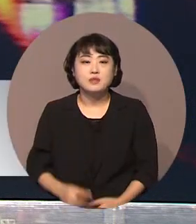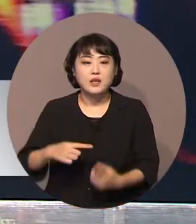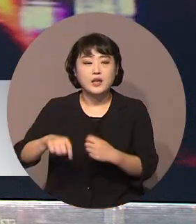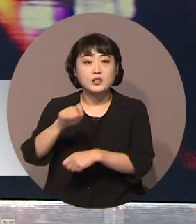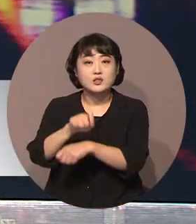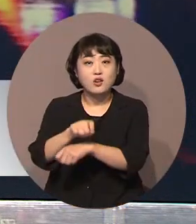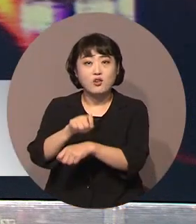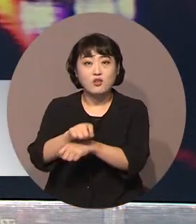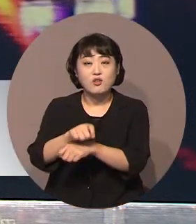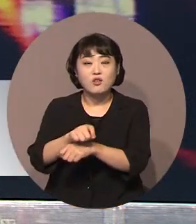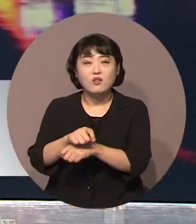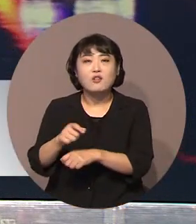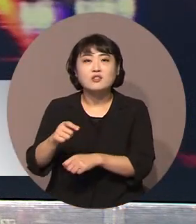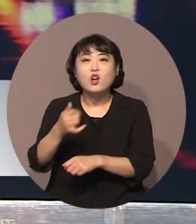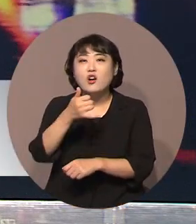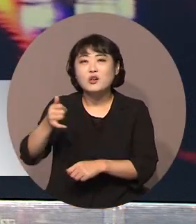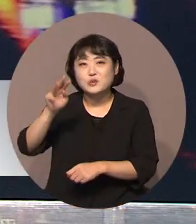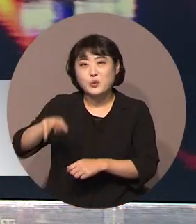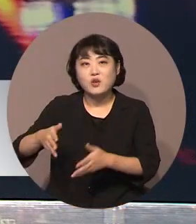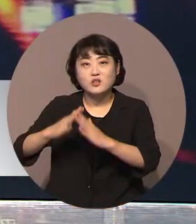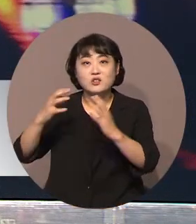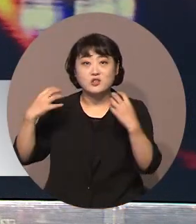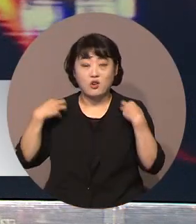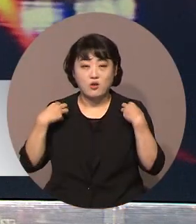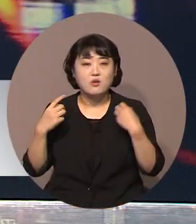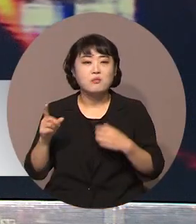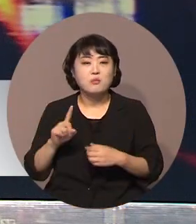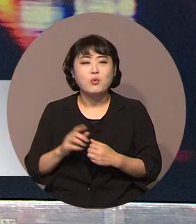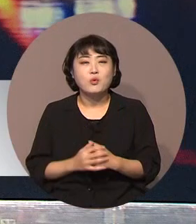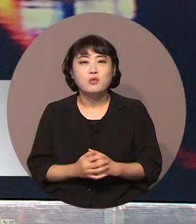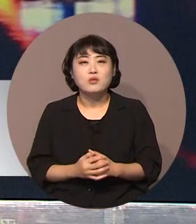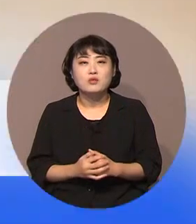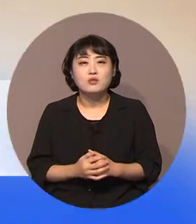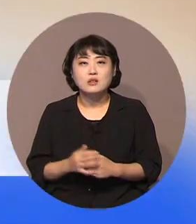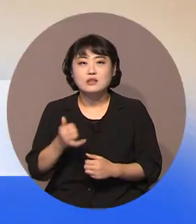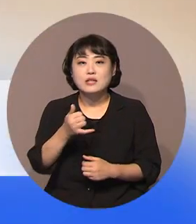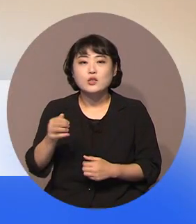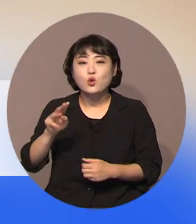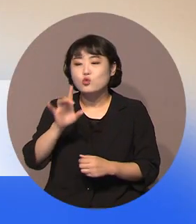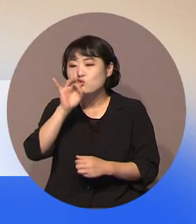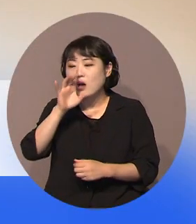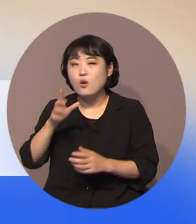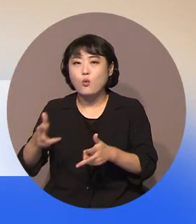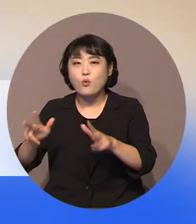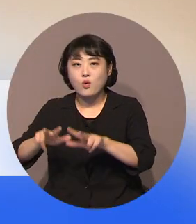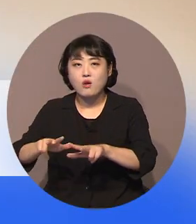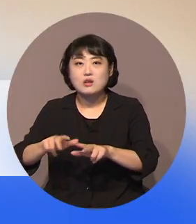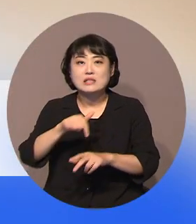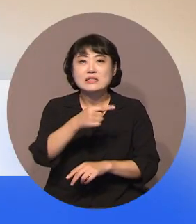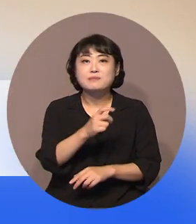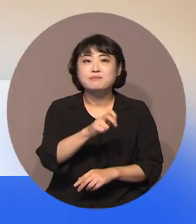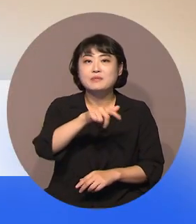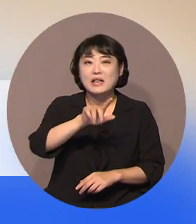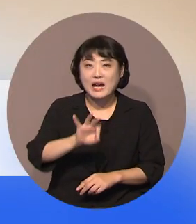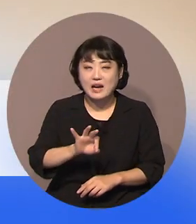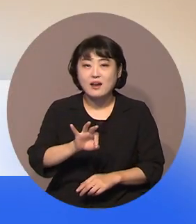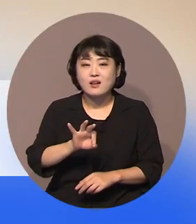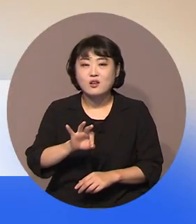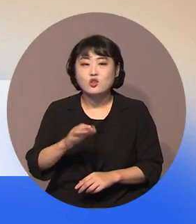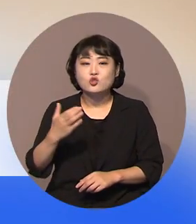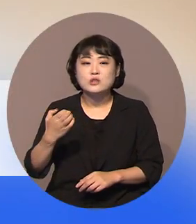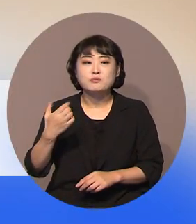행정중심 복합도시 건설청이 생태축 단절 논란을 빚는 제종중앙공원과 금강 사이 국제도